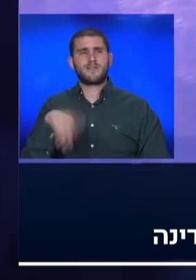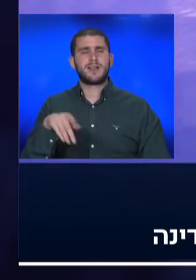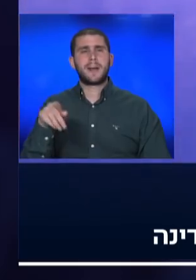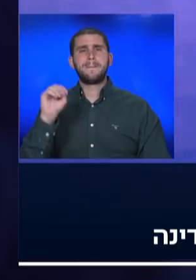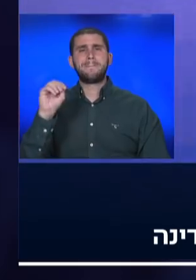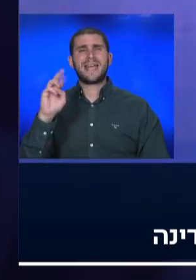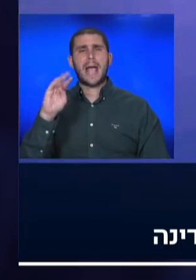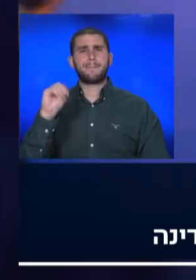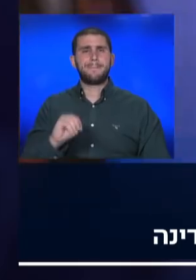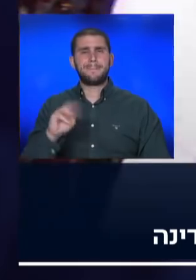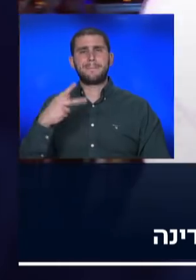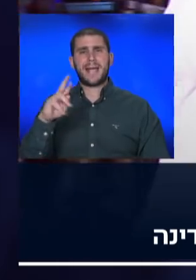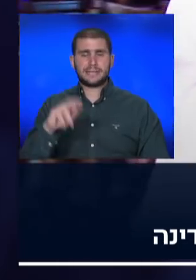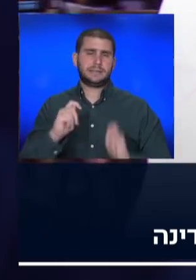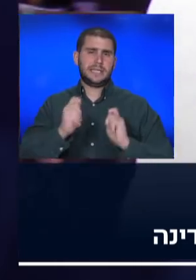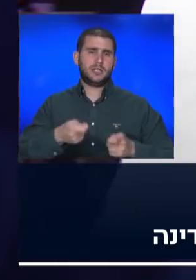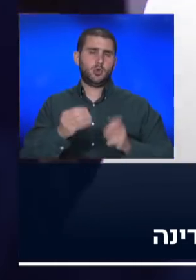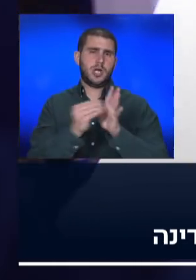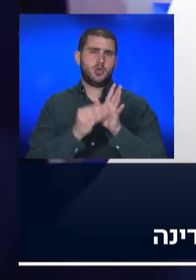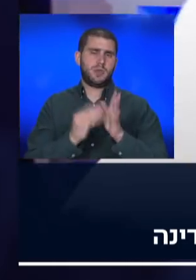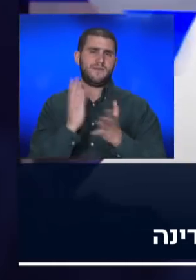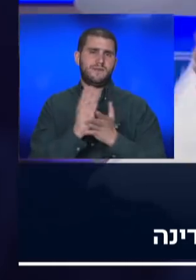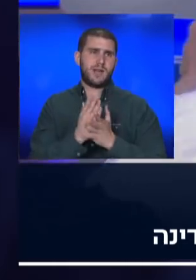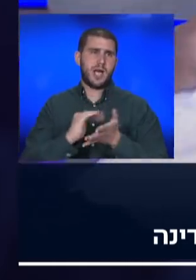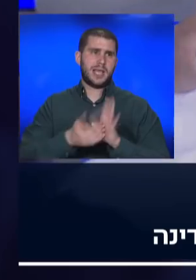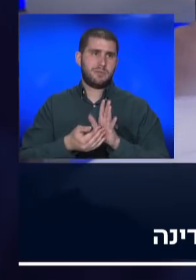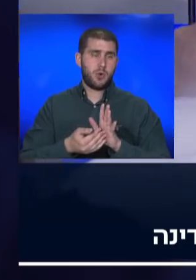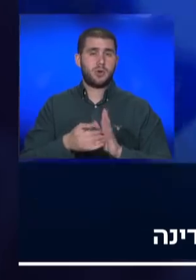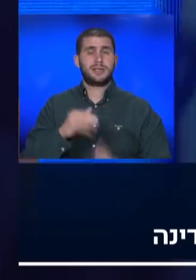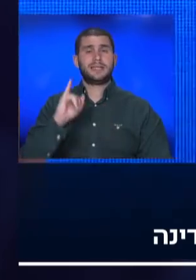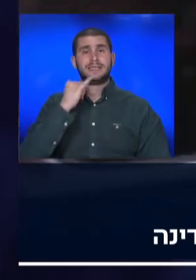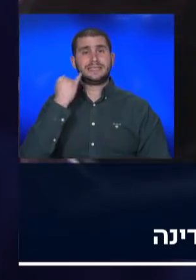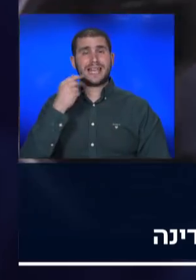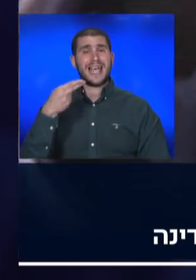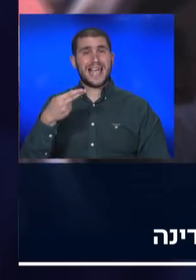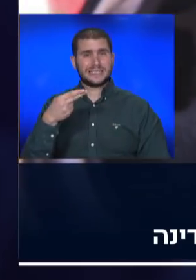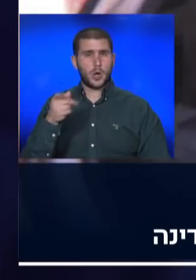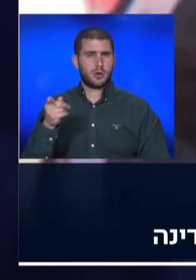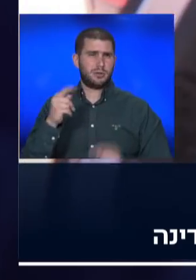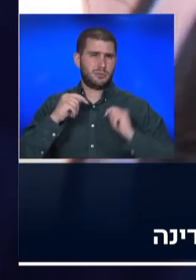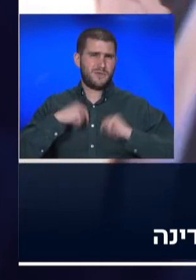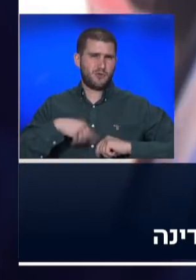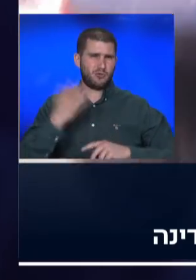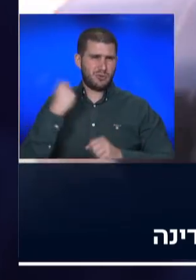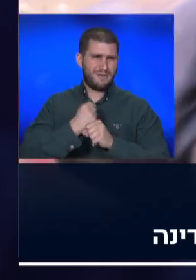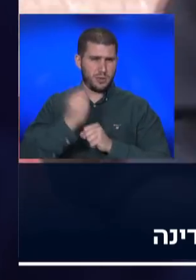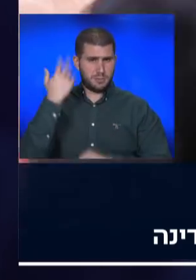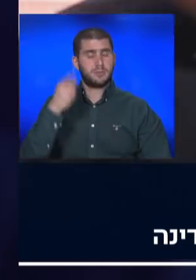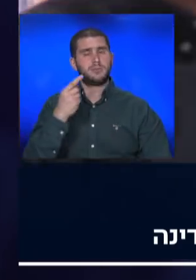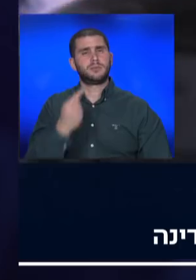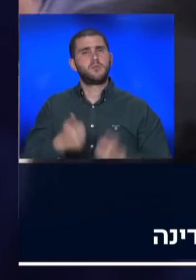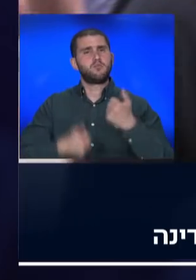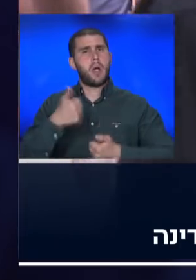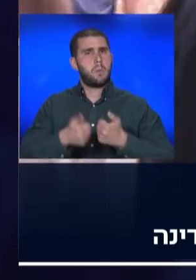היום למזכירות הכנסת. הרצוג לפחות, צריך להגיד, עושה רושם שהמועמדות שלו הרבה יותר רצינית,